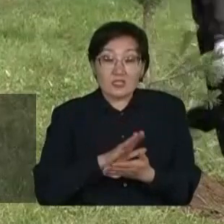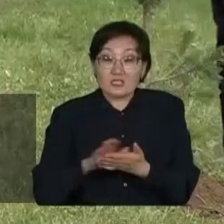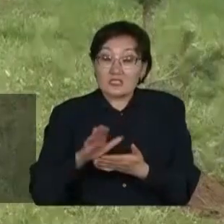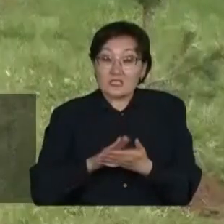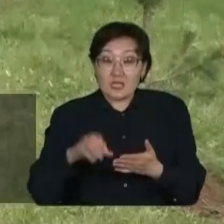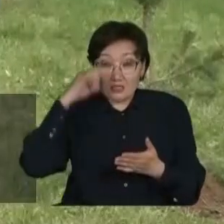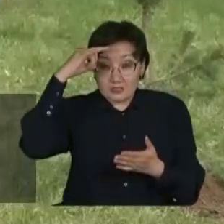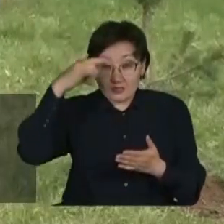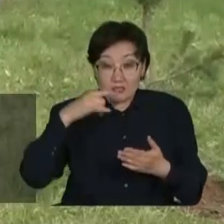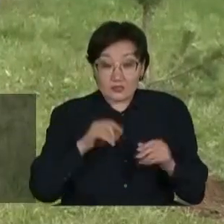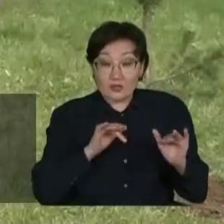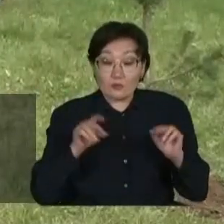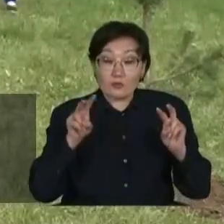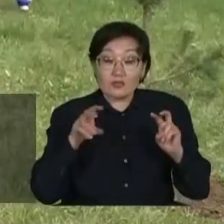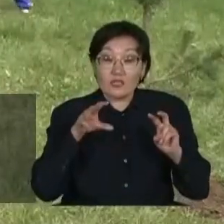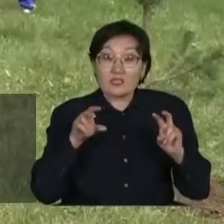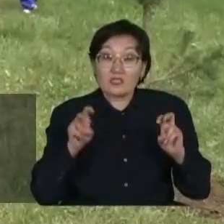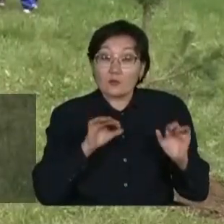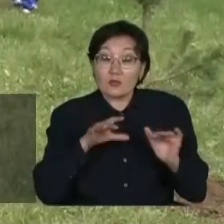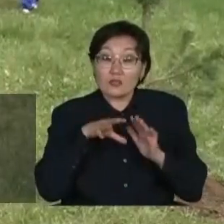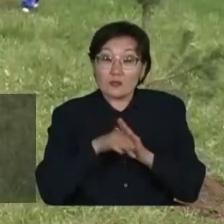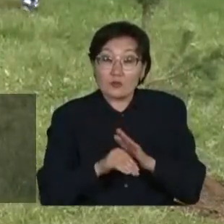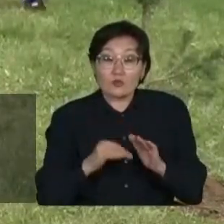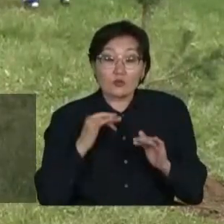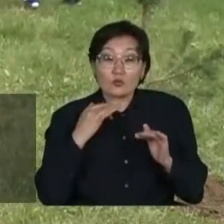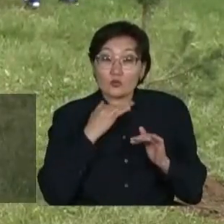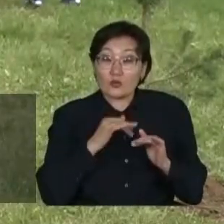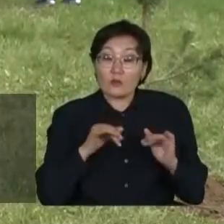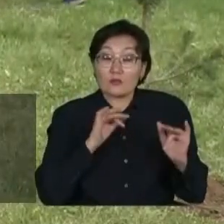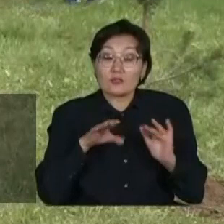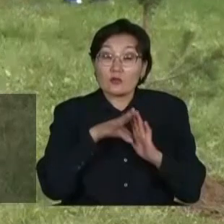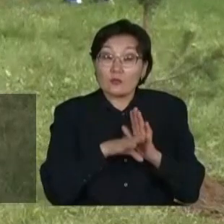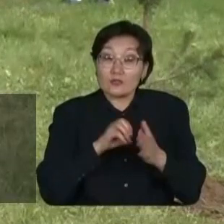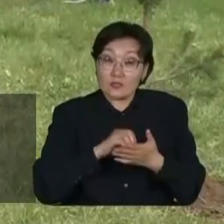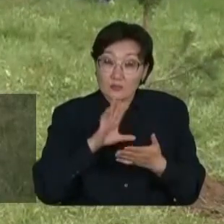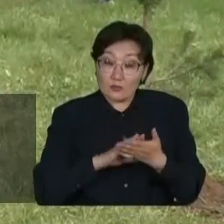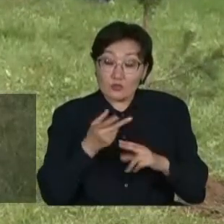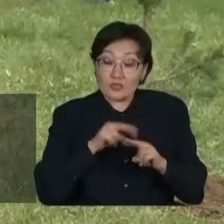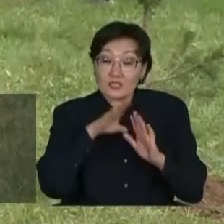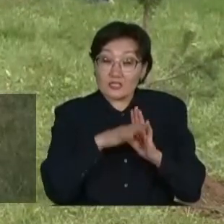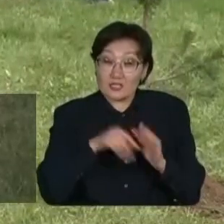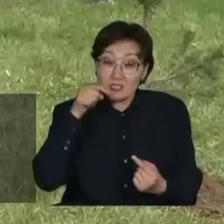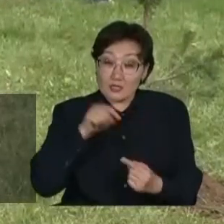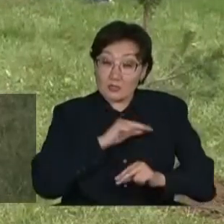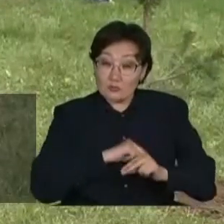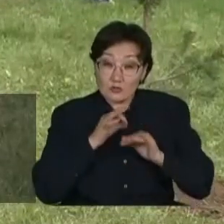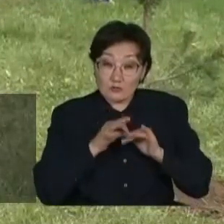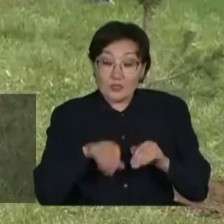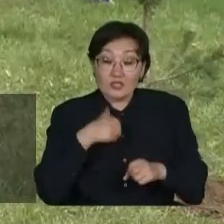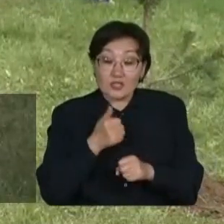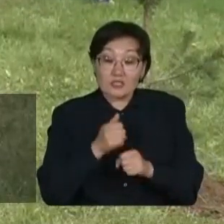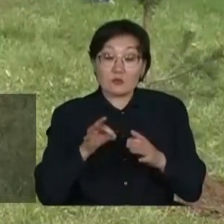акциясының аясында үлкен шаралар жоспары бекітілді бізде. Сол кестеге сәйкес жұмыс істеп келе жатырмыз. Енді негізгі